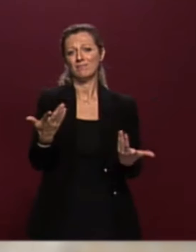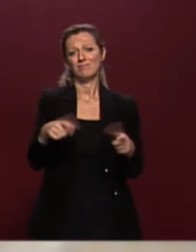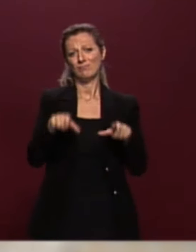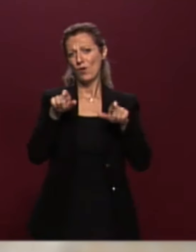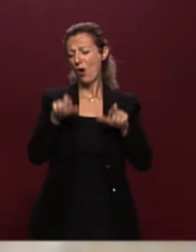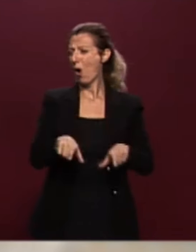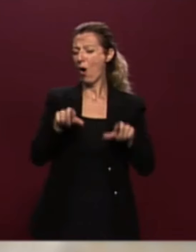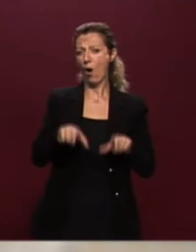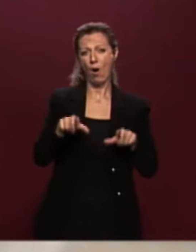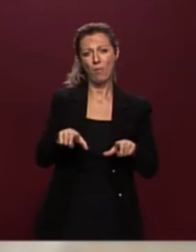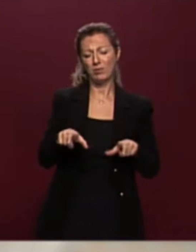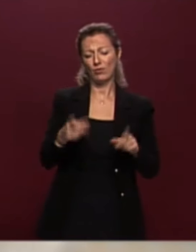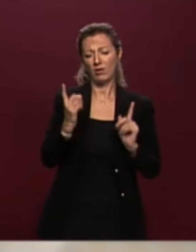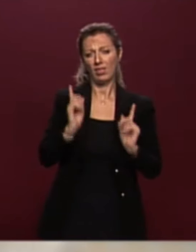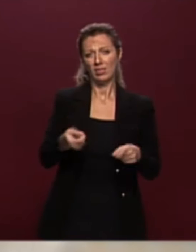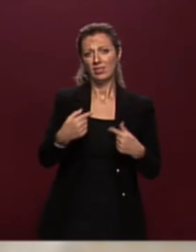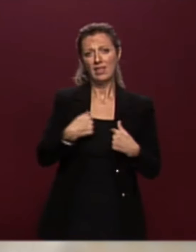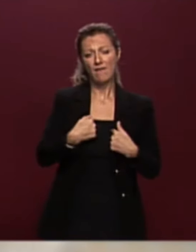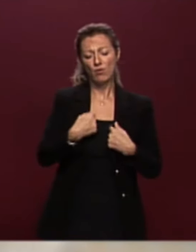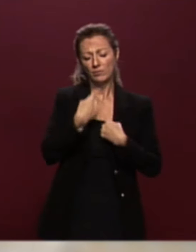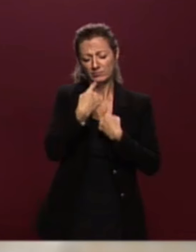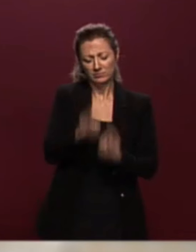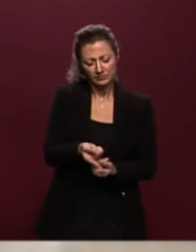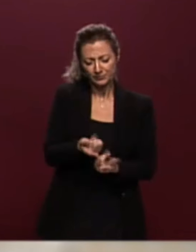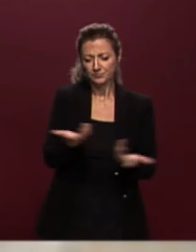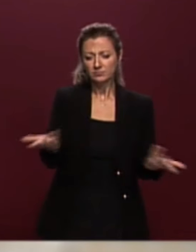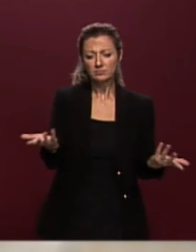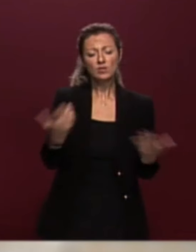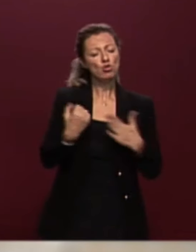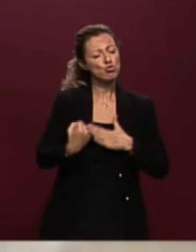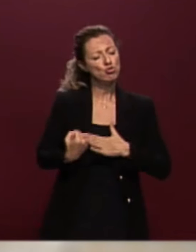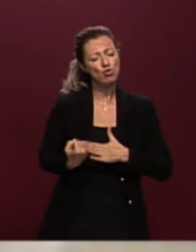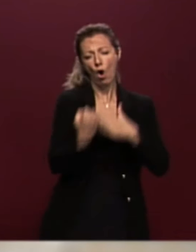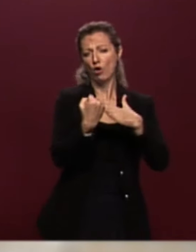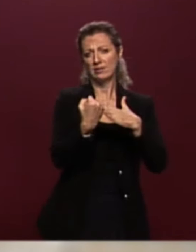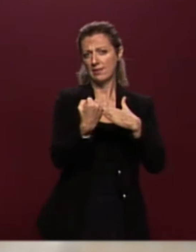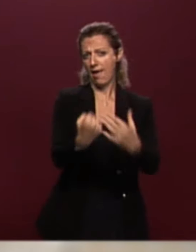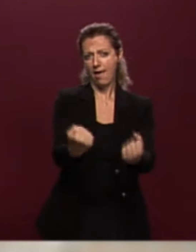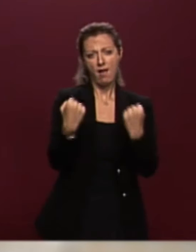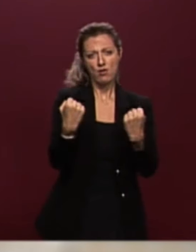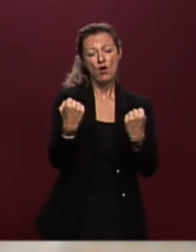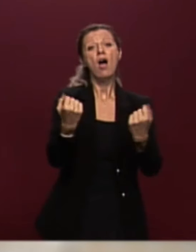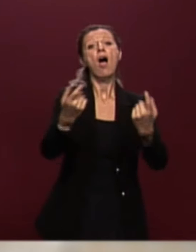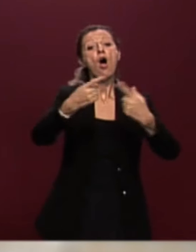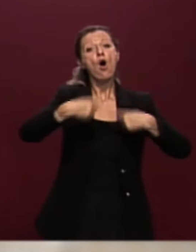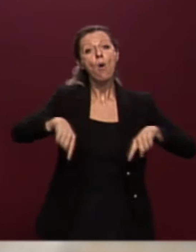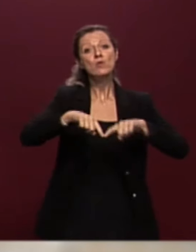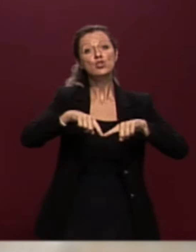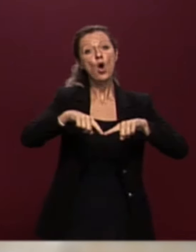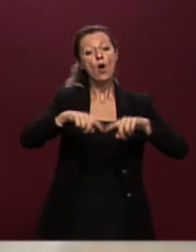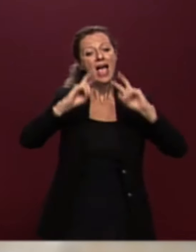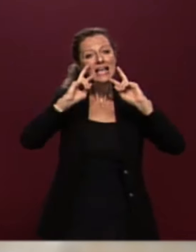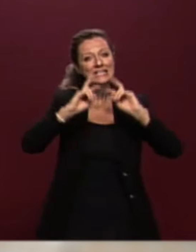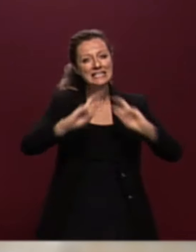non posso che esprimere il mio più grande sostegno per la commissione